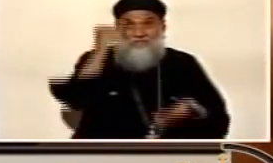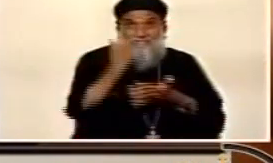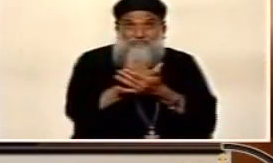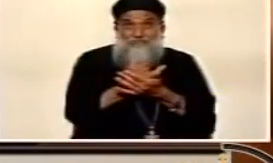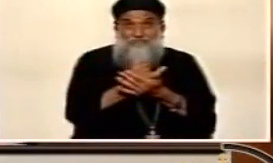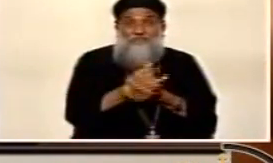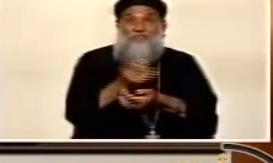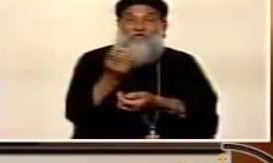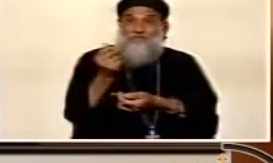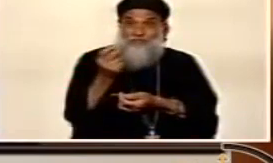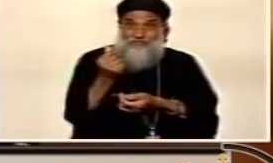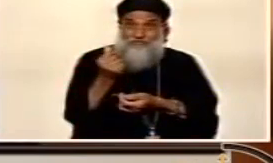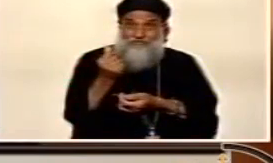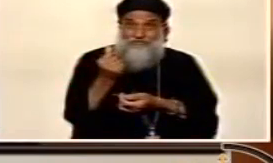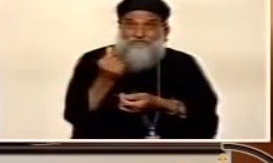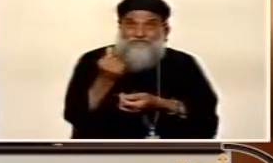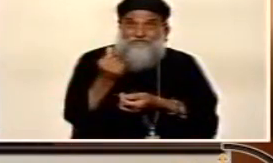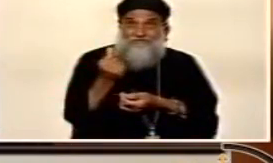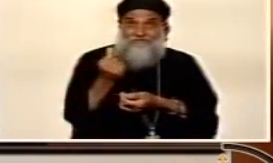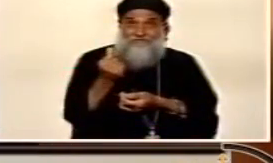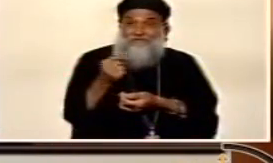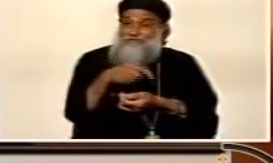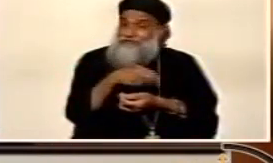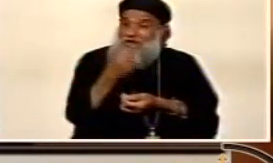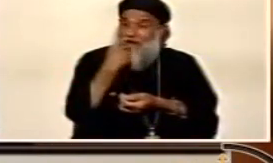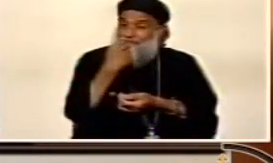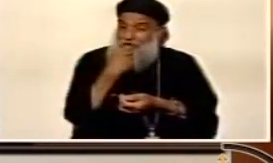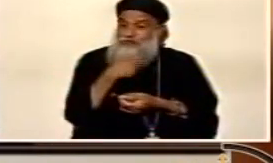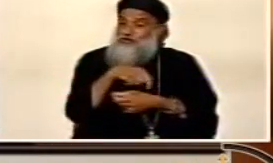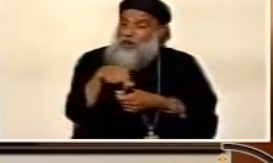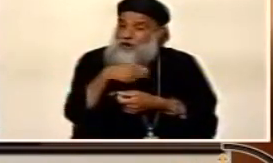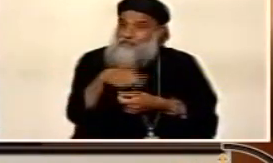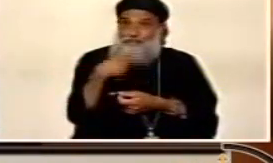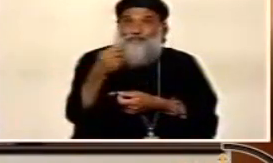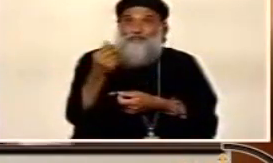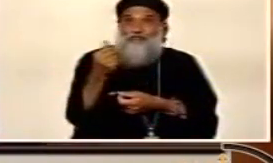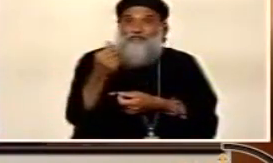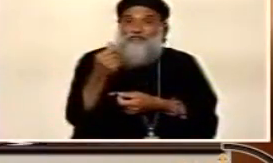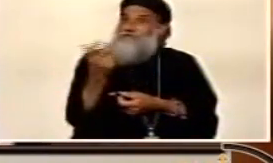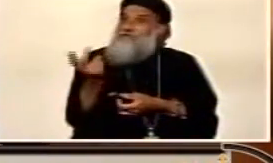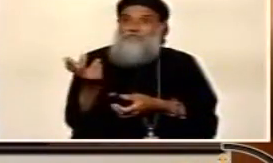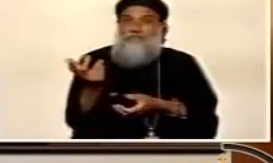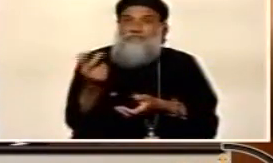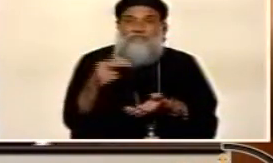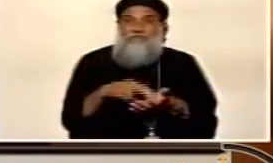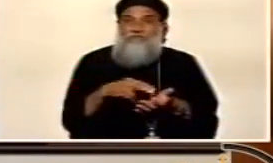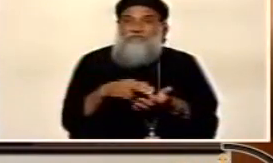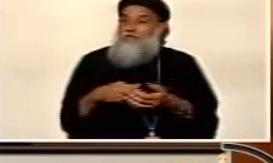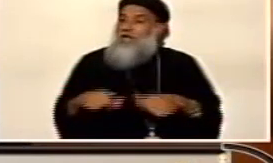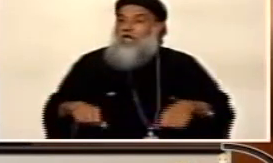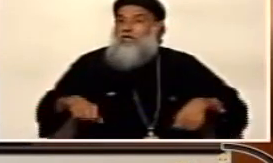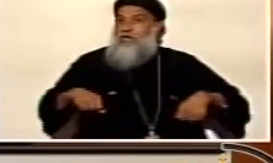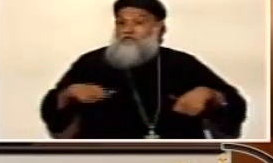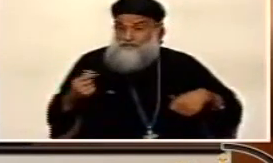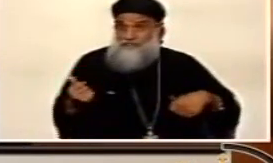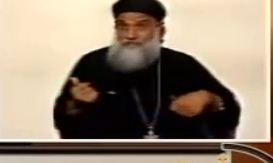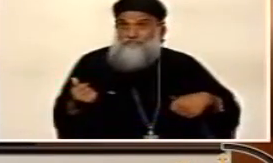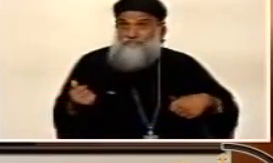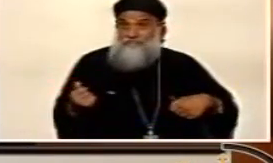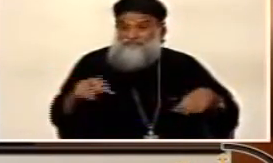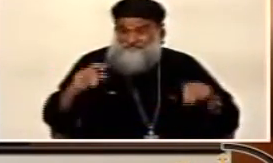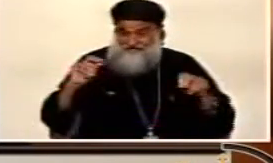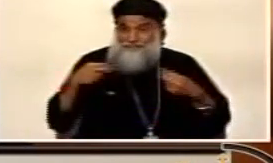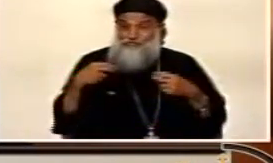الفلوس تجيب المواد اللي أنا محتاجها، لكن ما تديش الحياة.